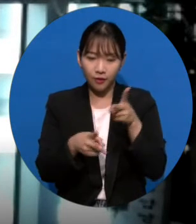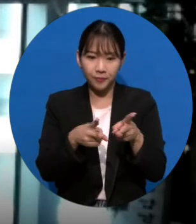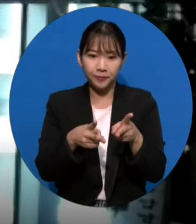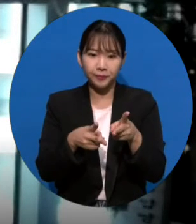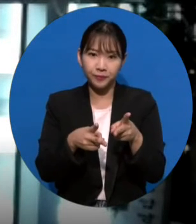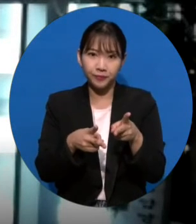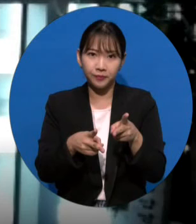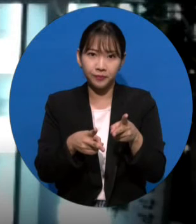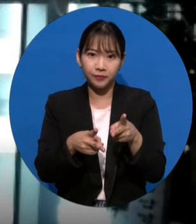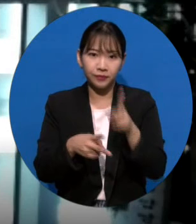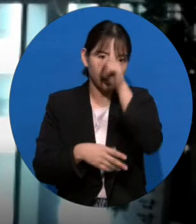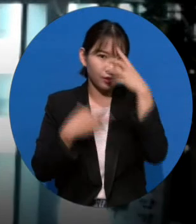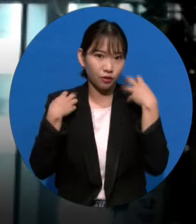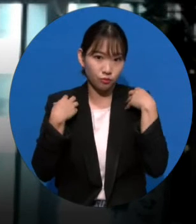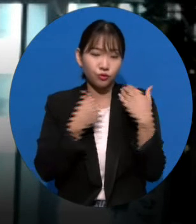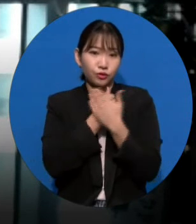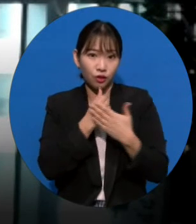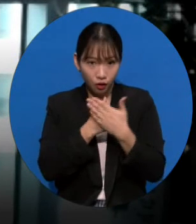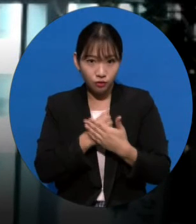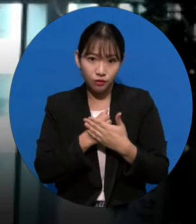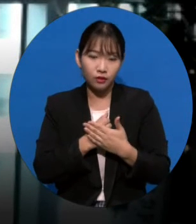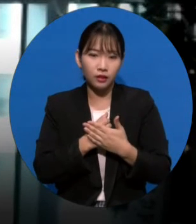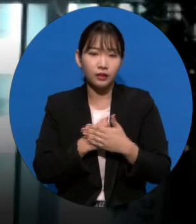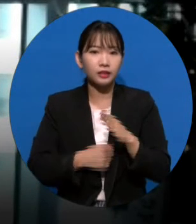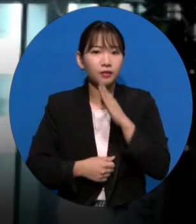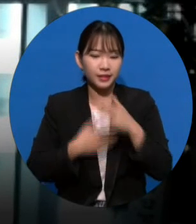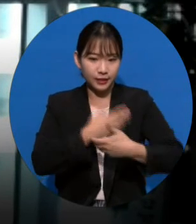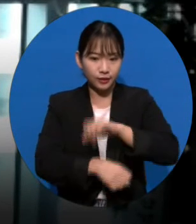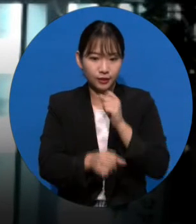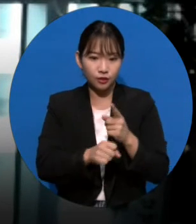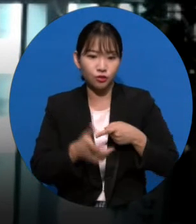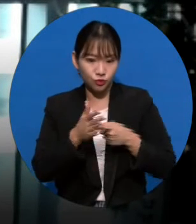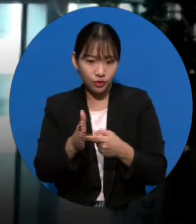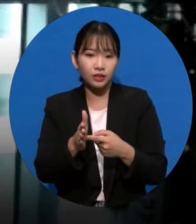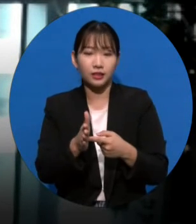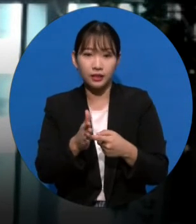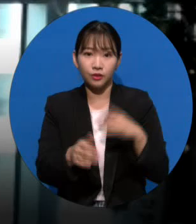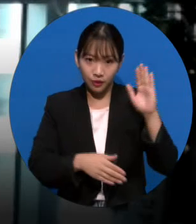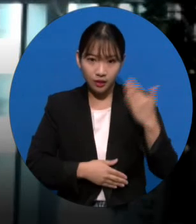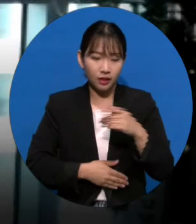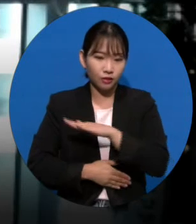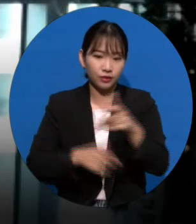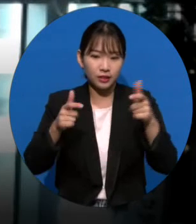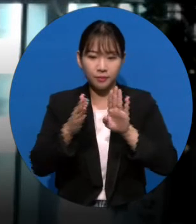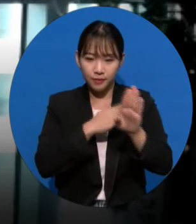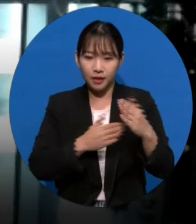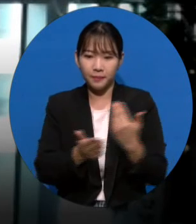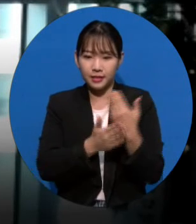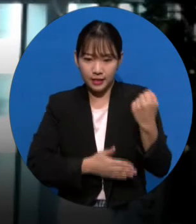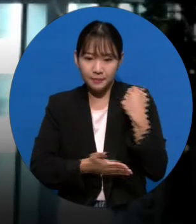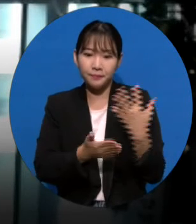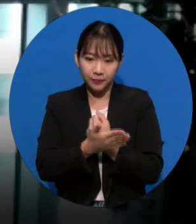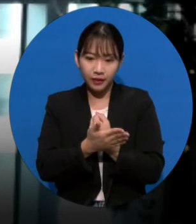사업들이 이 정부에 의해서 대단히 적극적으로 추진이 되어서 우리 지역의 미래 성장 동력을